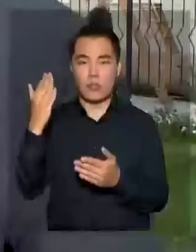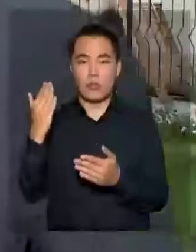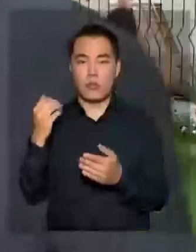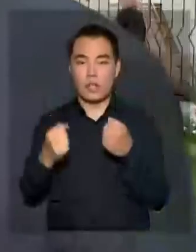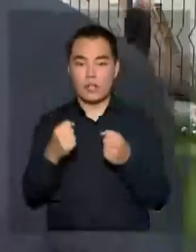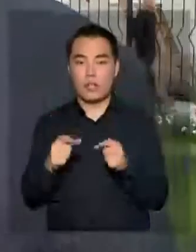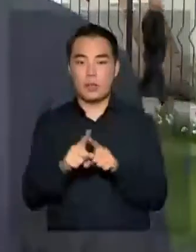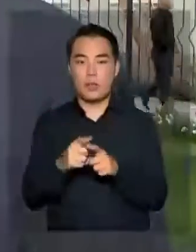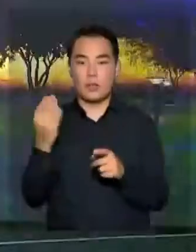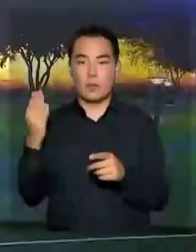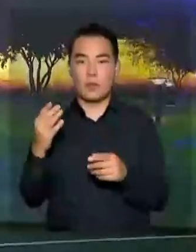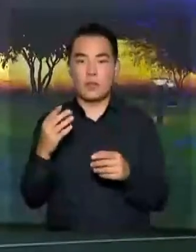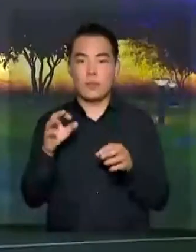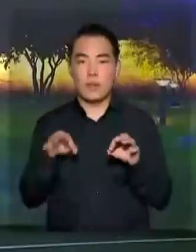бар.